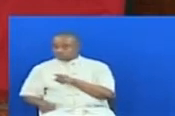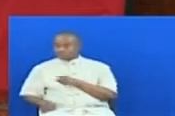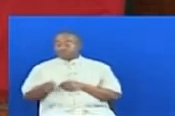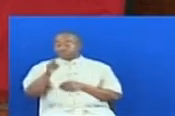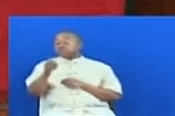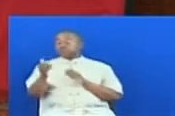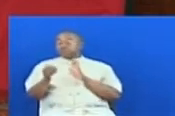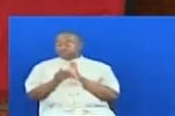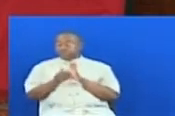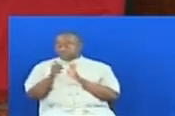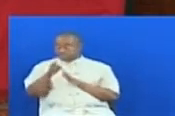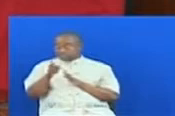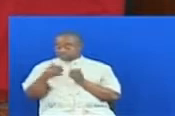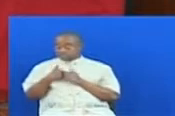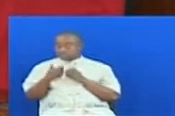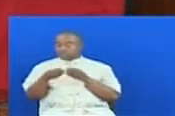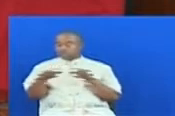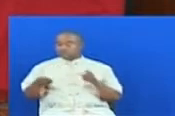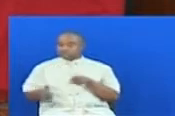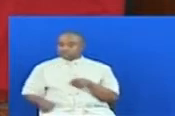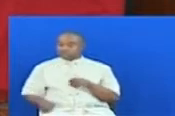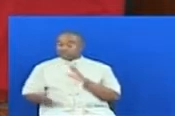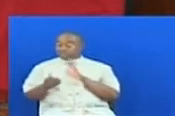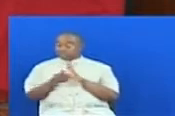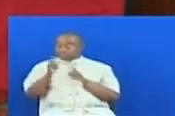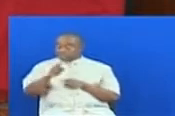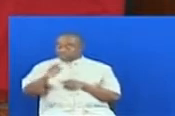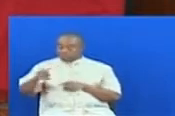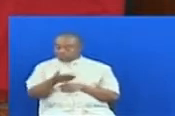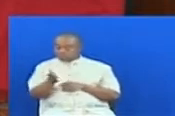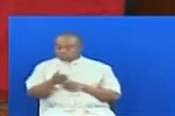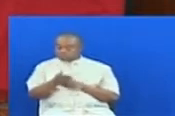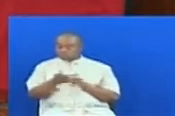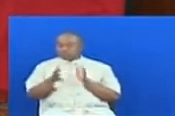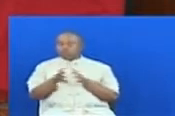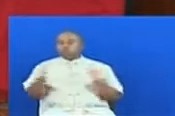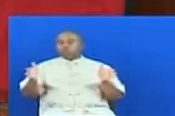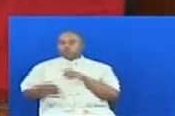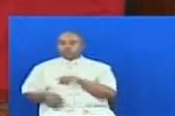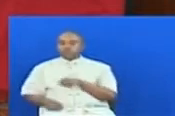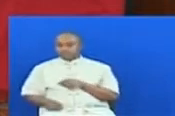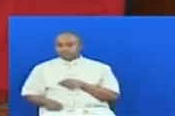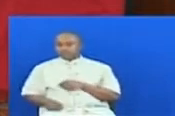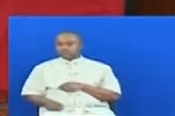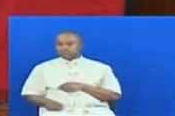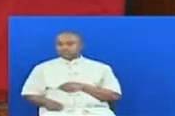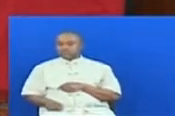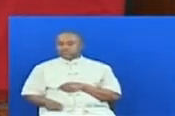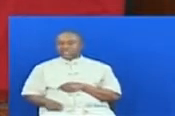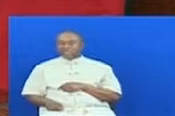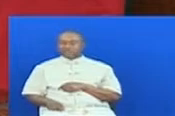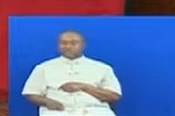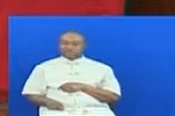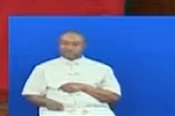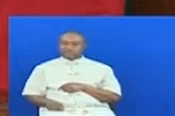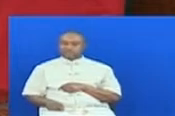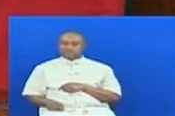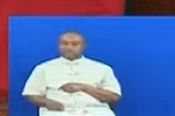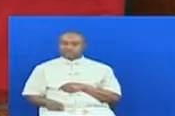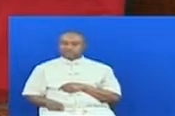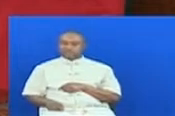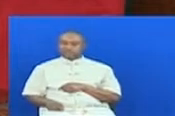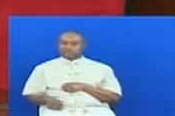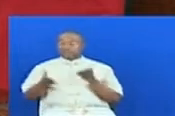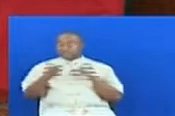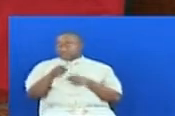inatuchelewesha sana na sheria ambayo inaleta urasimu mkubwa sana hasa kwenye hizi sheria ya manunuzi. Hayo